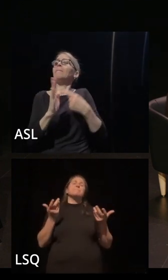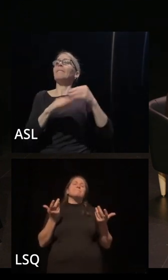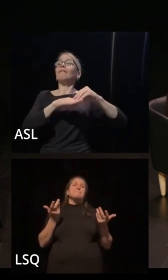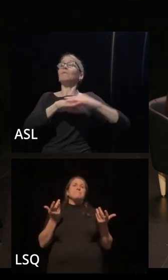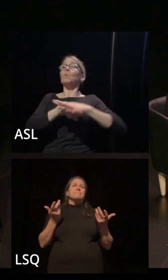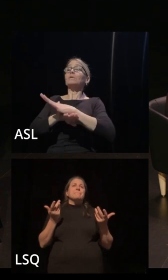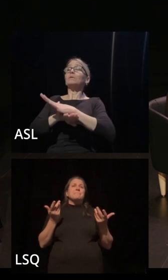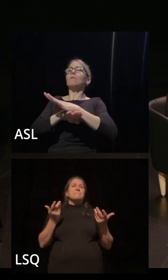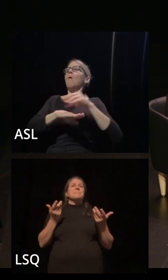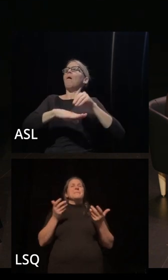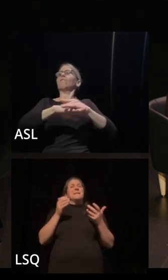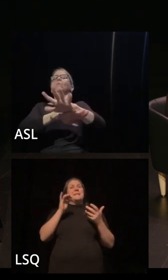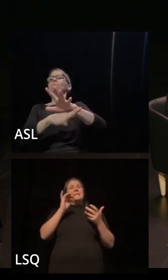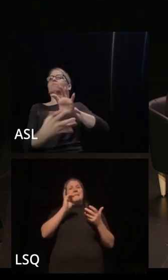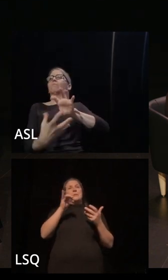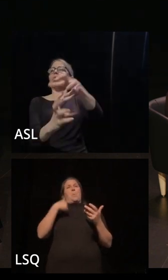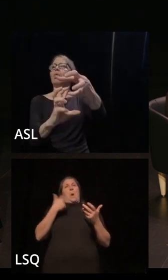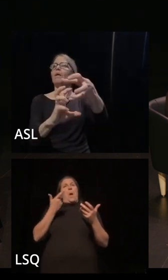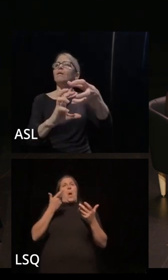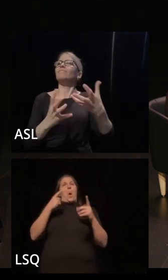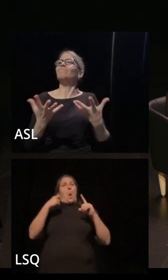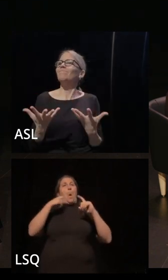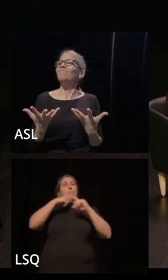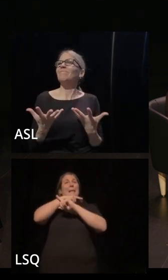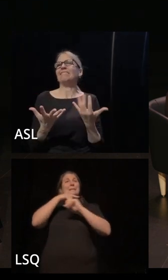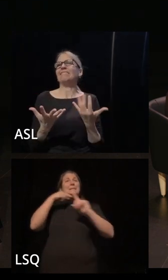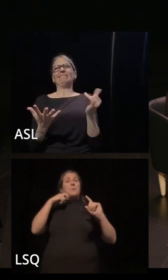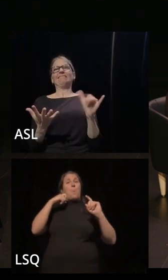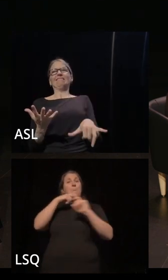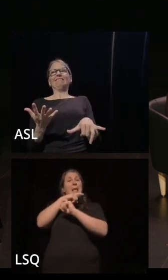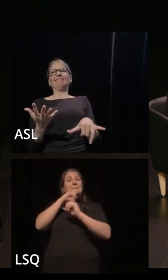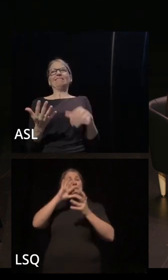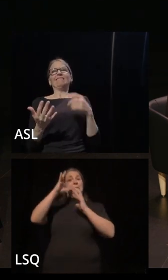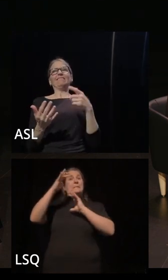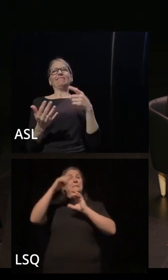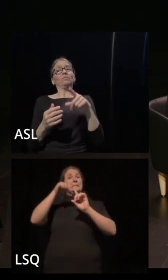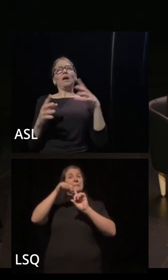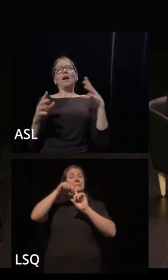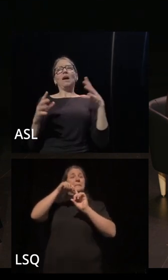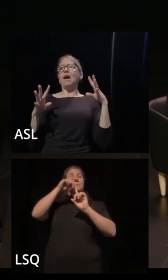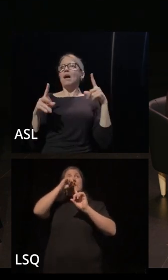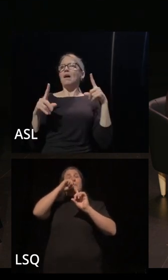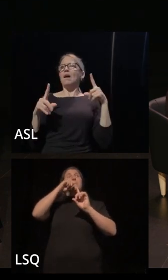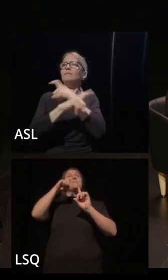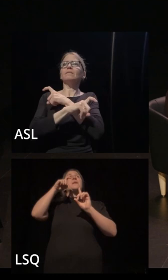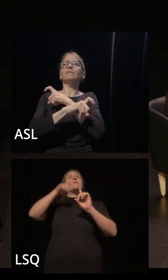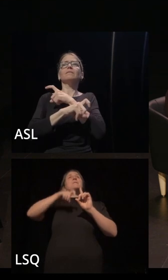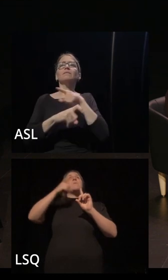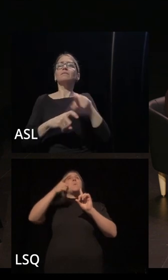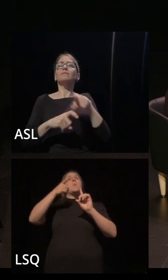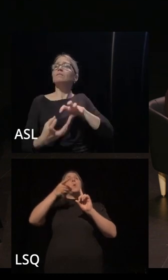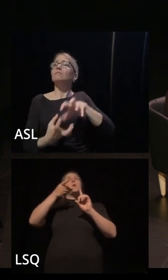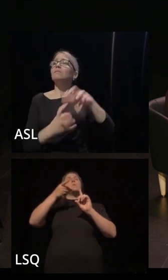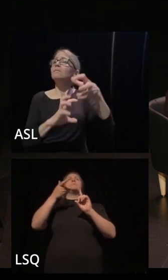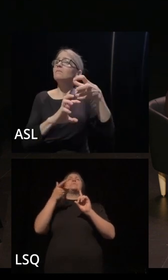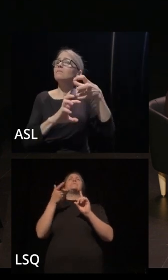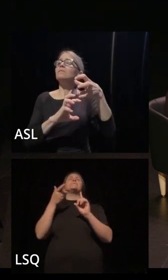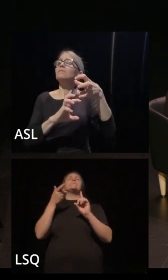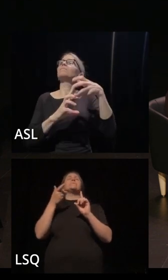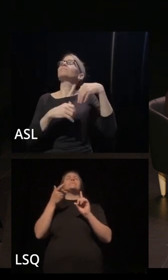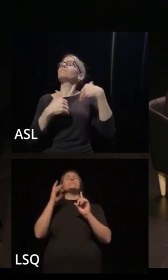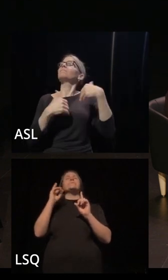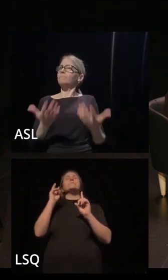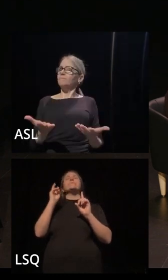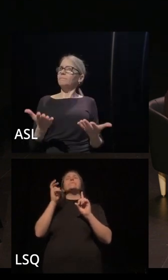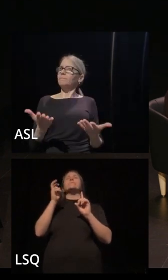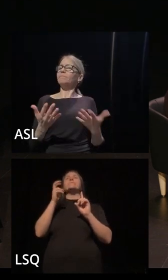façon que j'aborde la complexité, c'est-à-dire que c'est vraiment de donner une illusion que, bien pas une illusion,